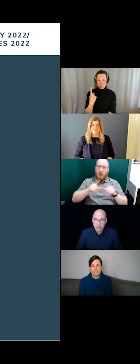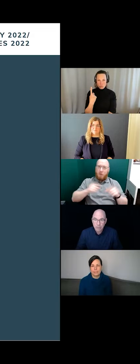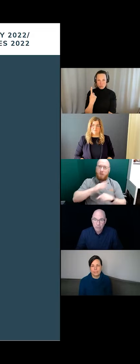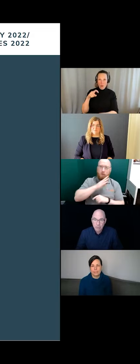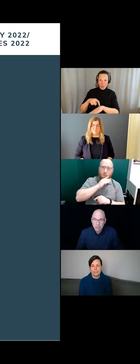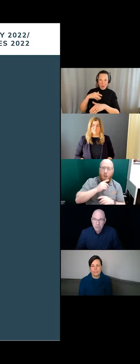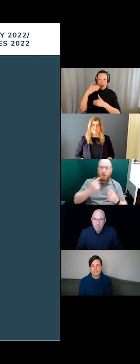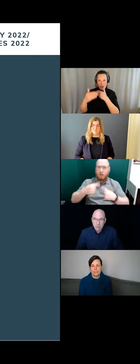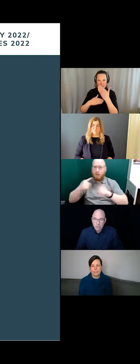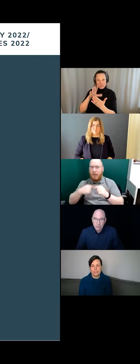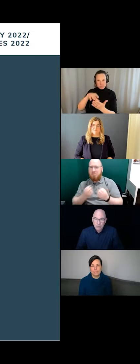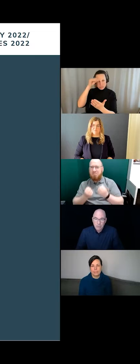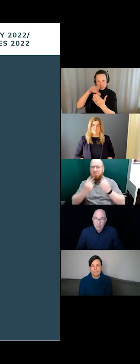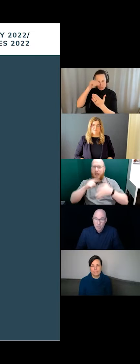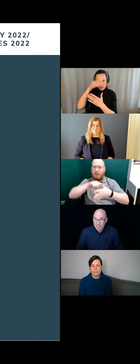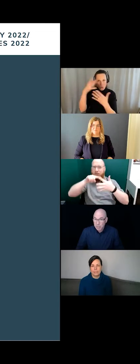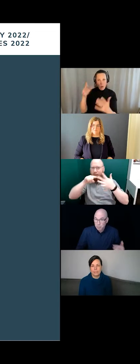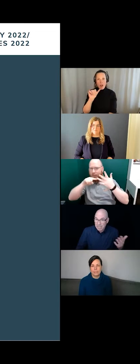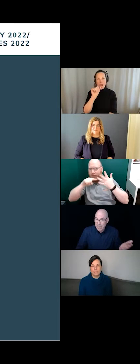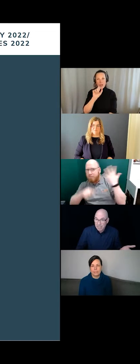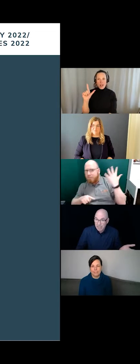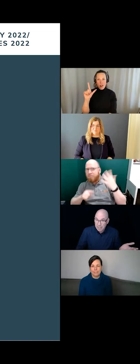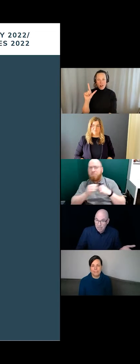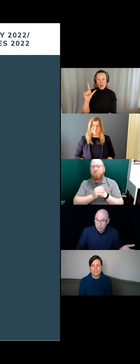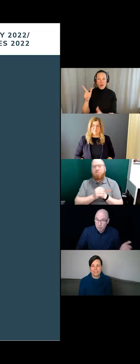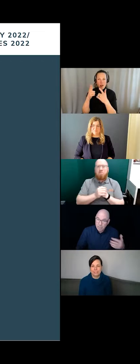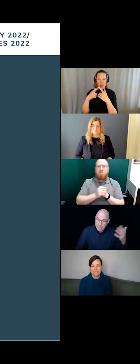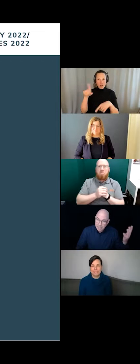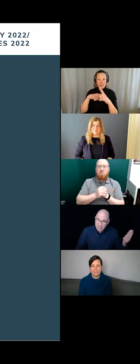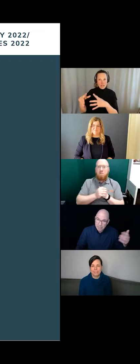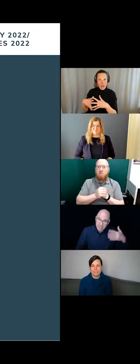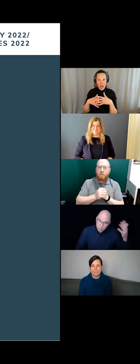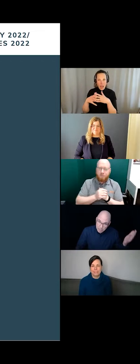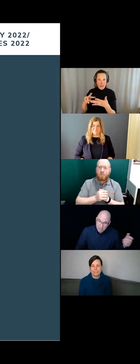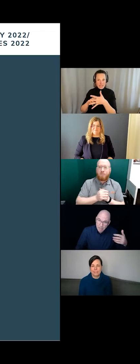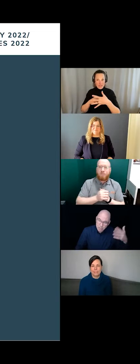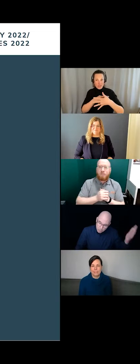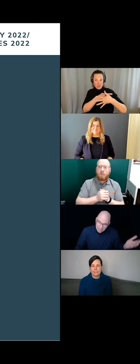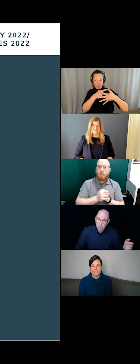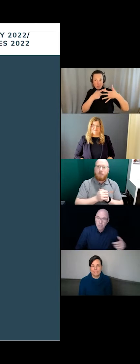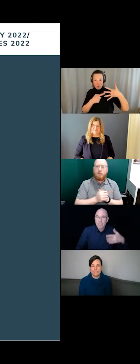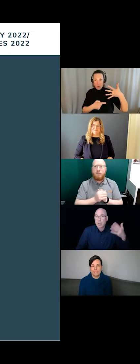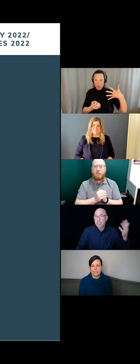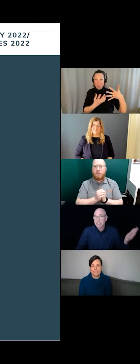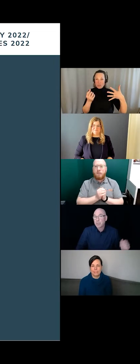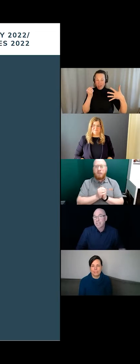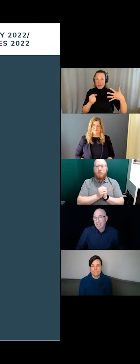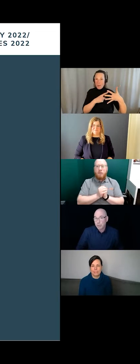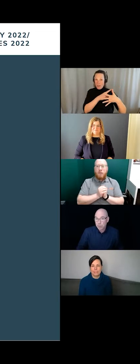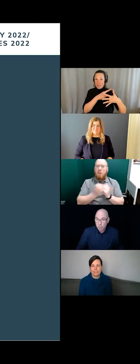là que j'ai acquis le ASL, American Sign Language, langage des signes américain. Donc, je peux parler